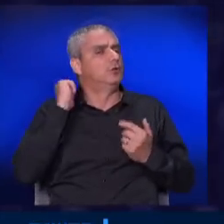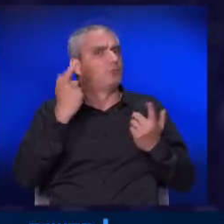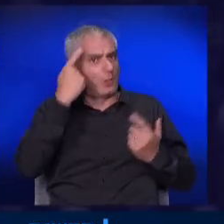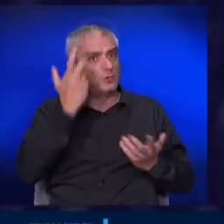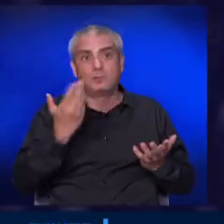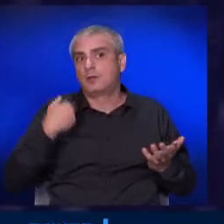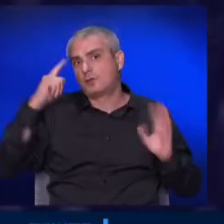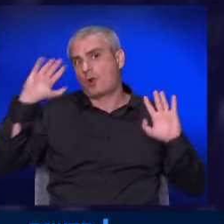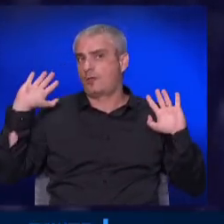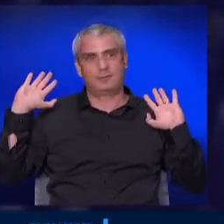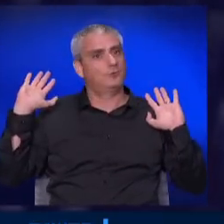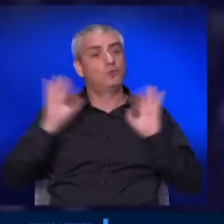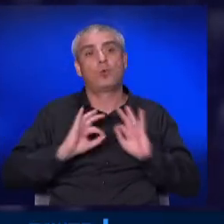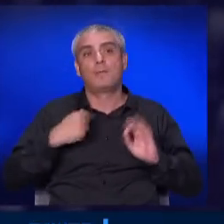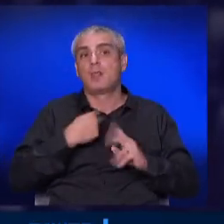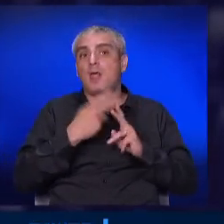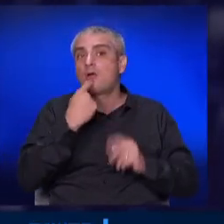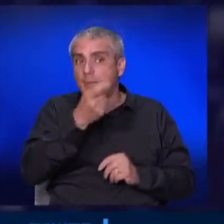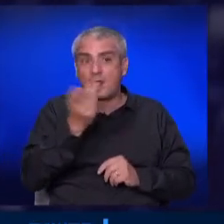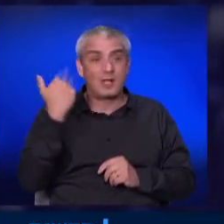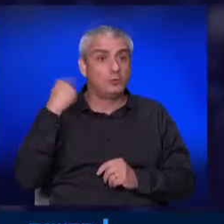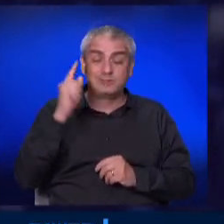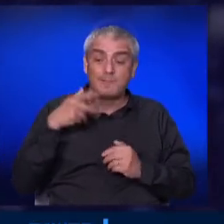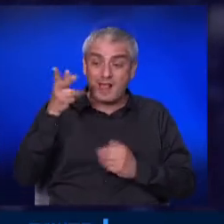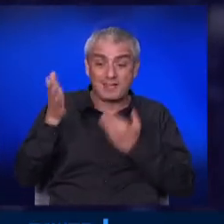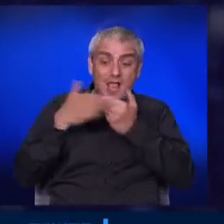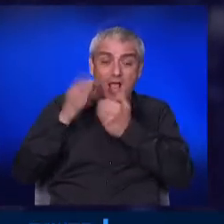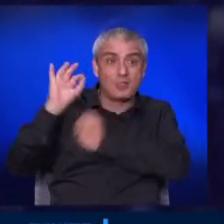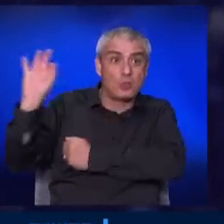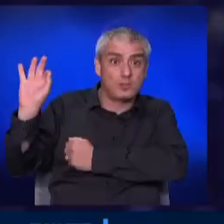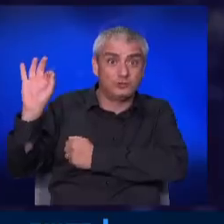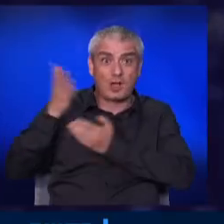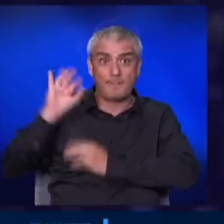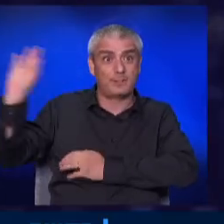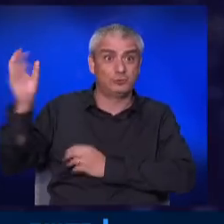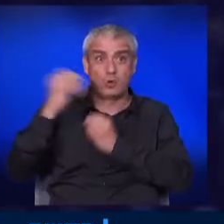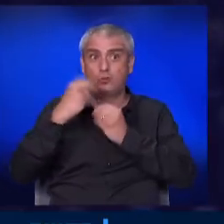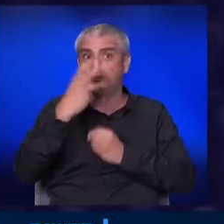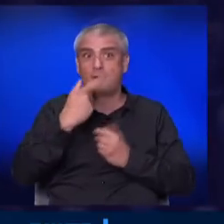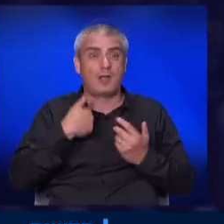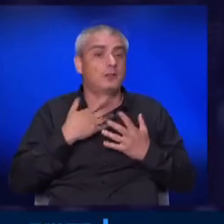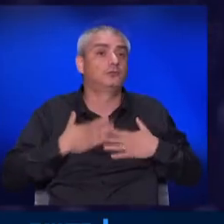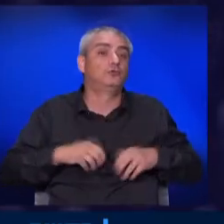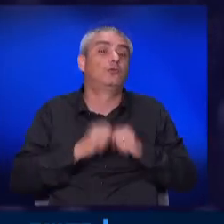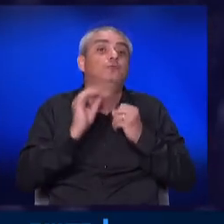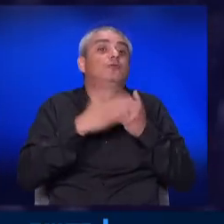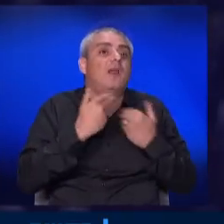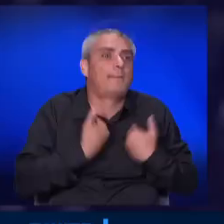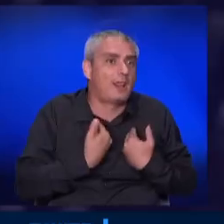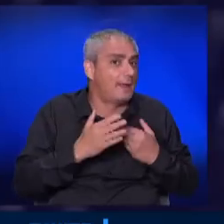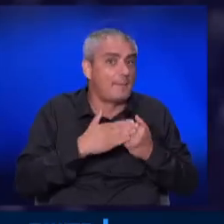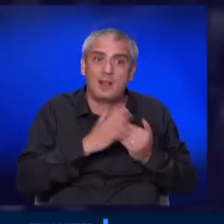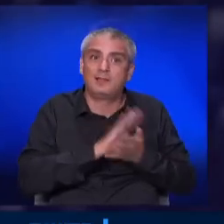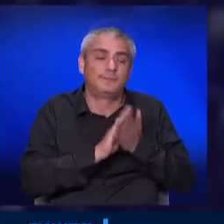אני לא יודעת כלום. ואני רק אומרת לך, היינו אמורים ללכת לחתונה של הבת שלהם עוד שבועיים. אנחנו שבורים בשביל בעלי.